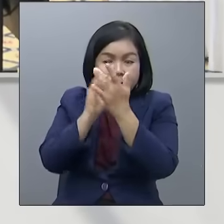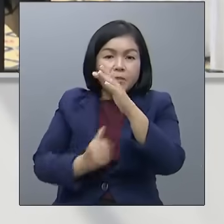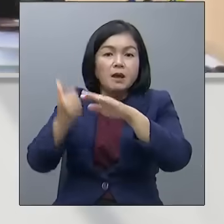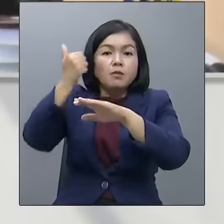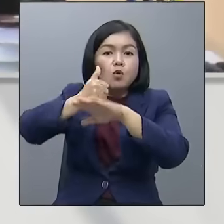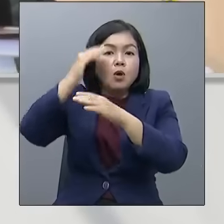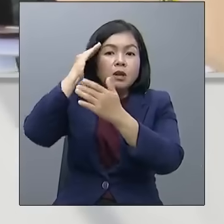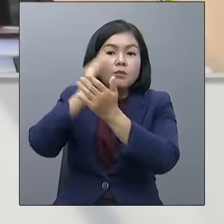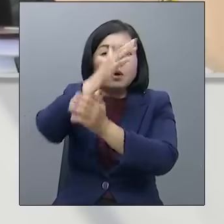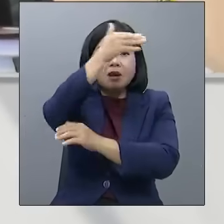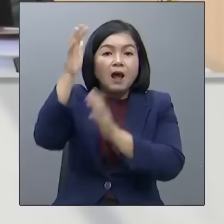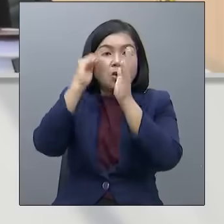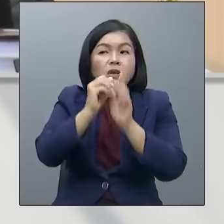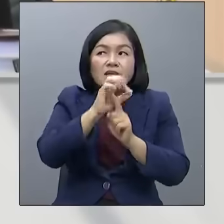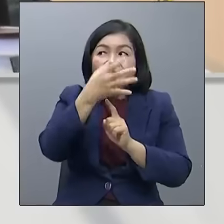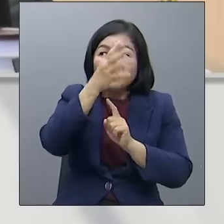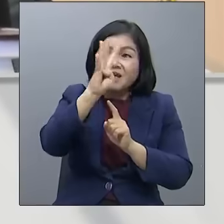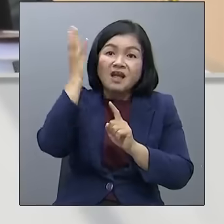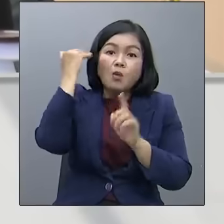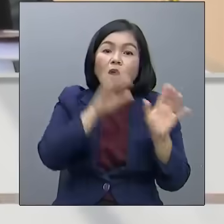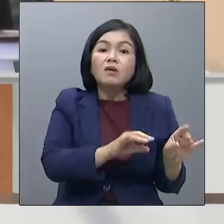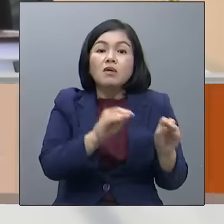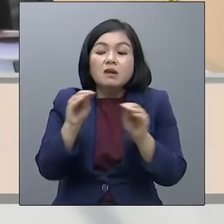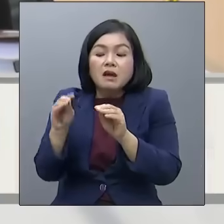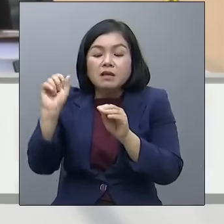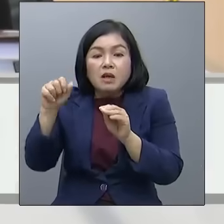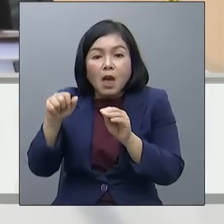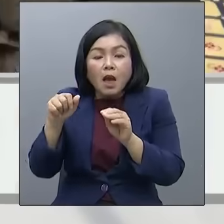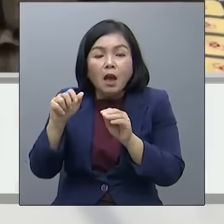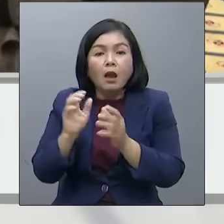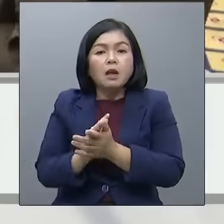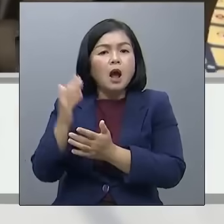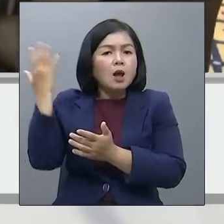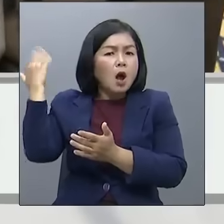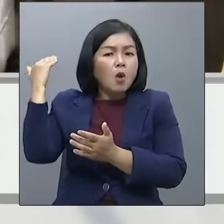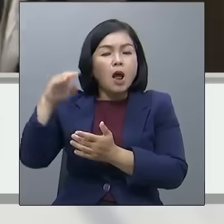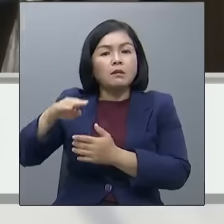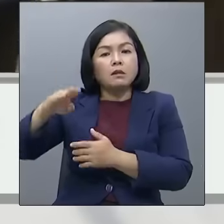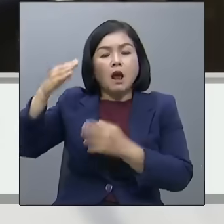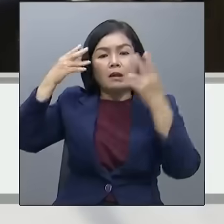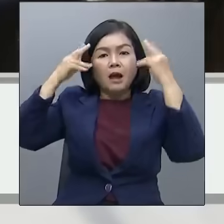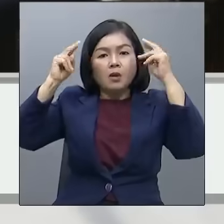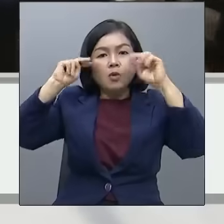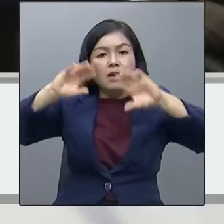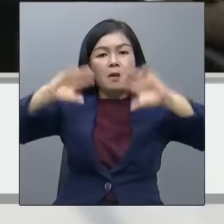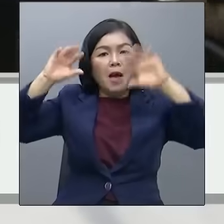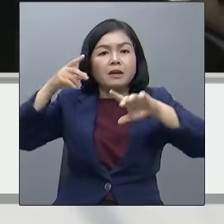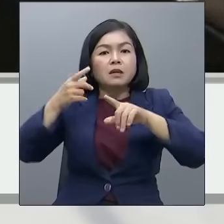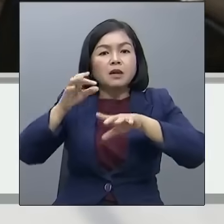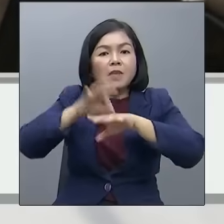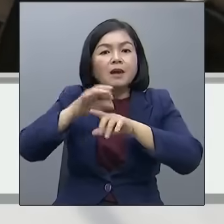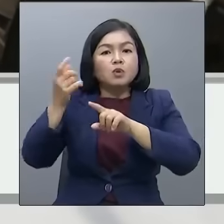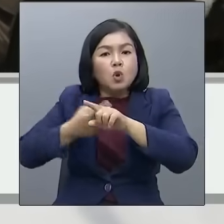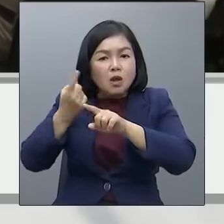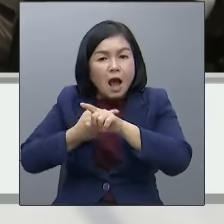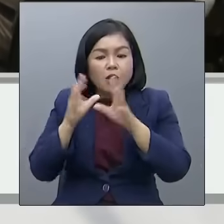นมานะคะถ้าจำกันได้สิงหาคมที่ผ่านมายุคของพลเอกประยุทธ์จันทร์โอชาเป็นรัฐบาลรักษาการการ